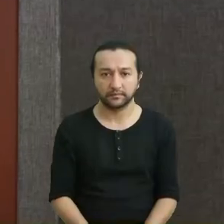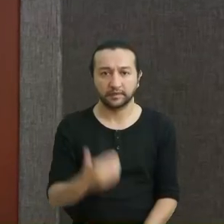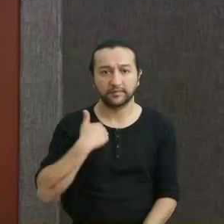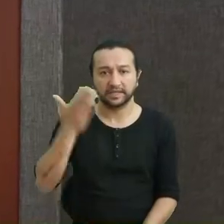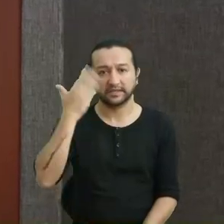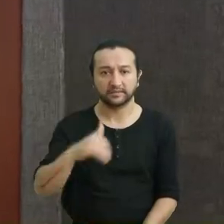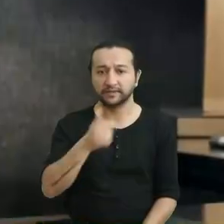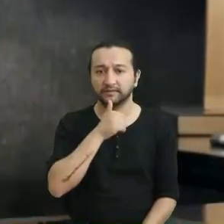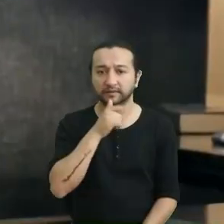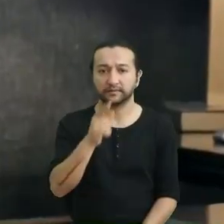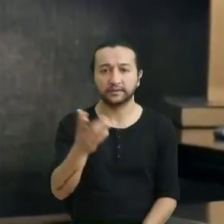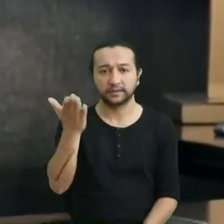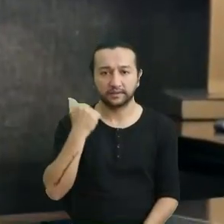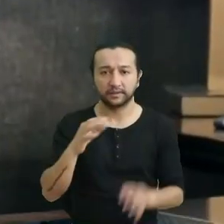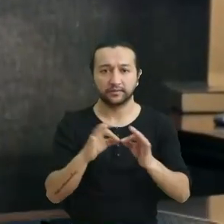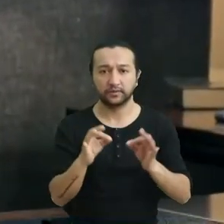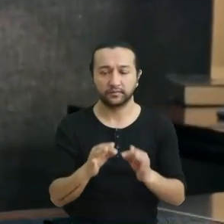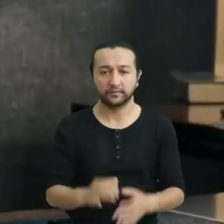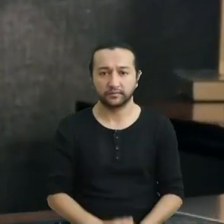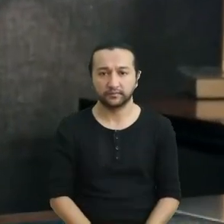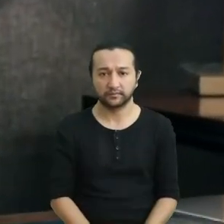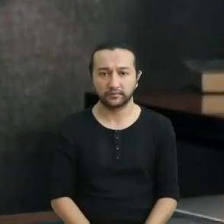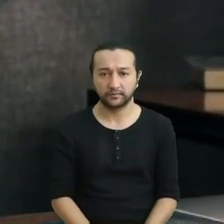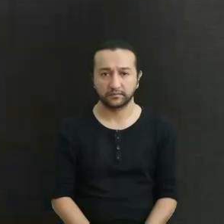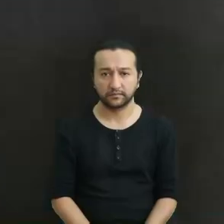Beni çağırtmışsınız efendim. Gel Begüm.